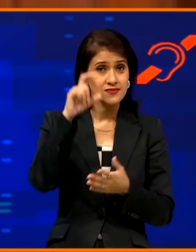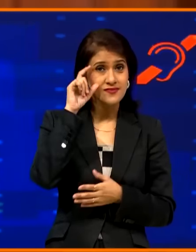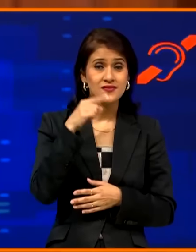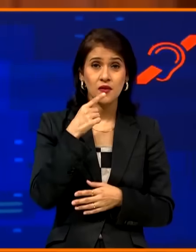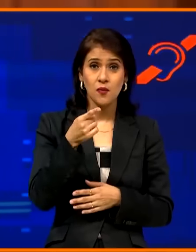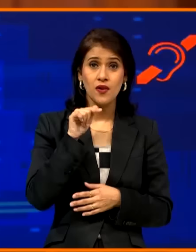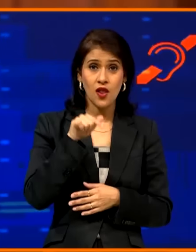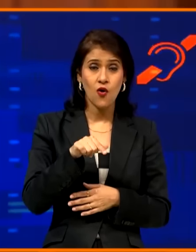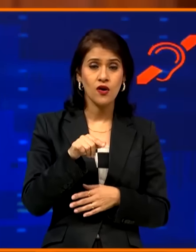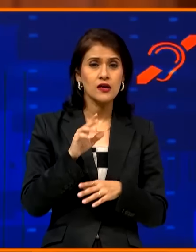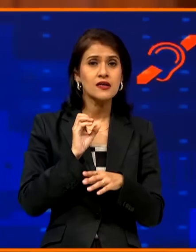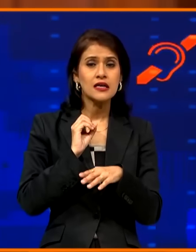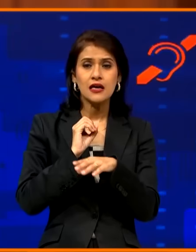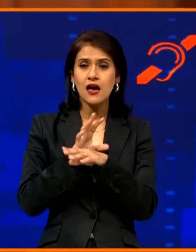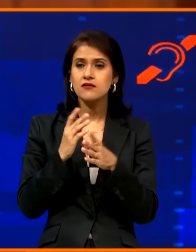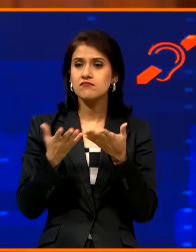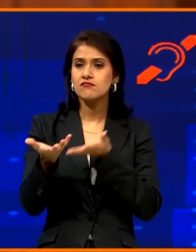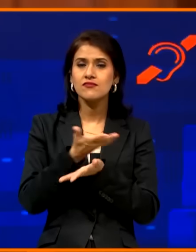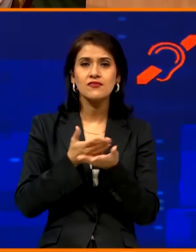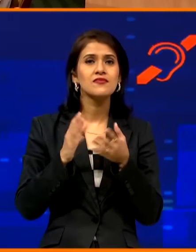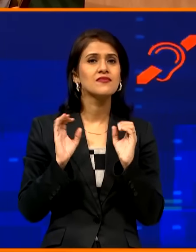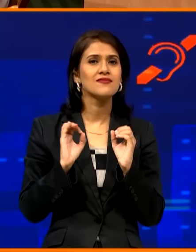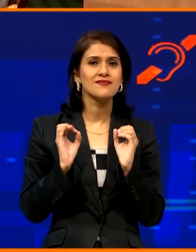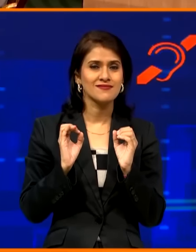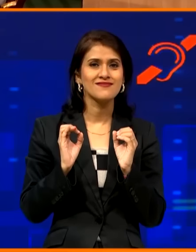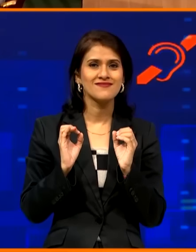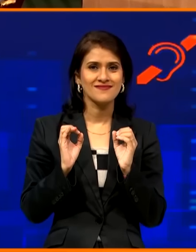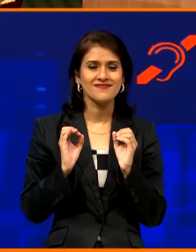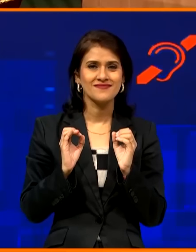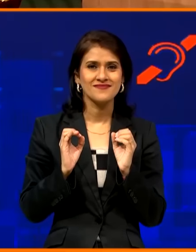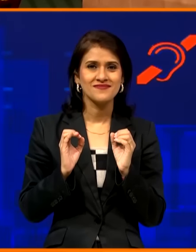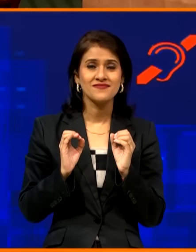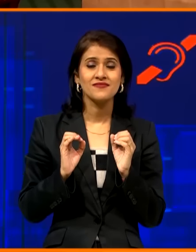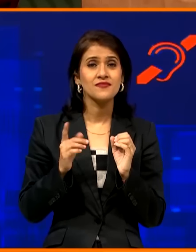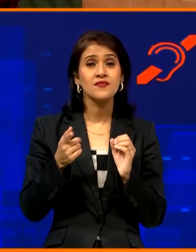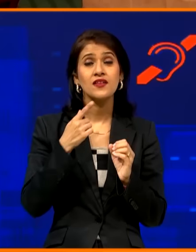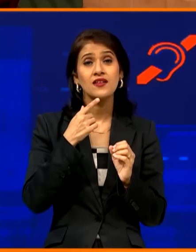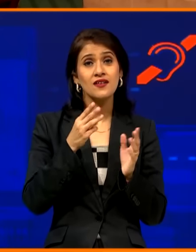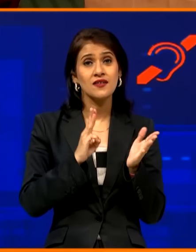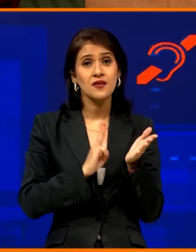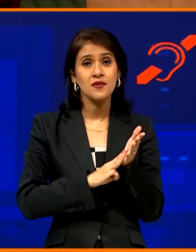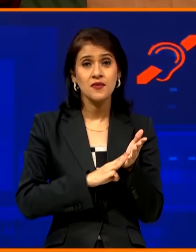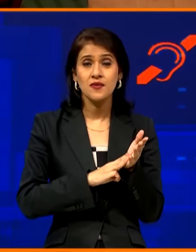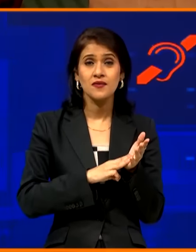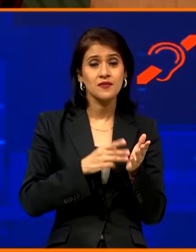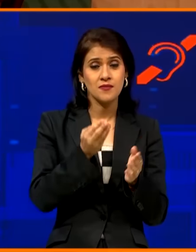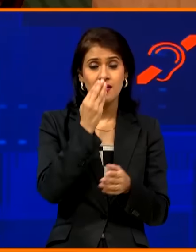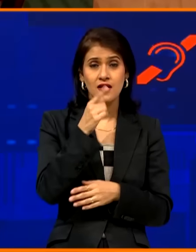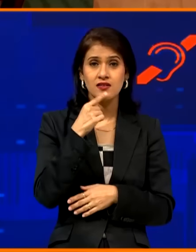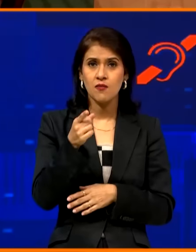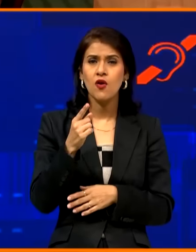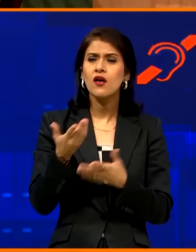कंसल्टेशन नहीं किया गया है नहीं मैं हमारा परसेप्शन तो यह परसेप्शन नहीं है यह रियलिटी है बताइए किससे कंसल्टेशन किया गया मैंने तो पार्लिमेंट